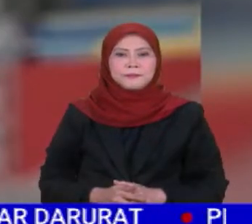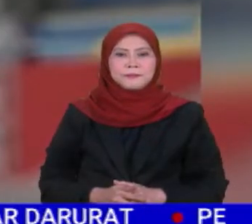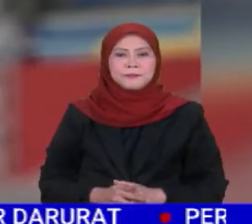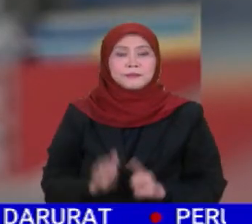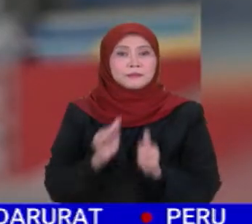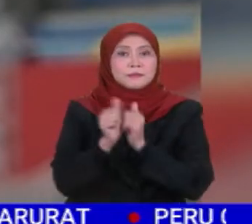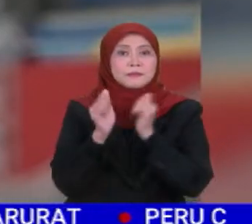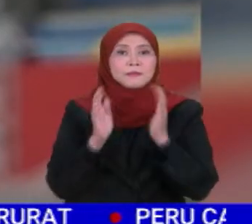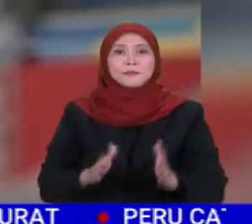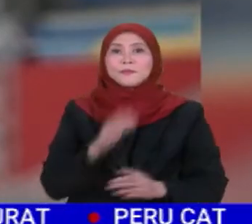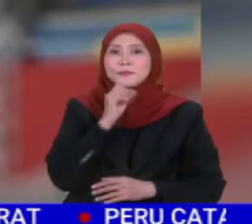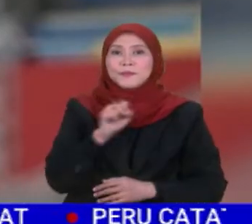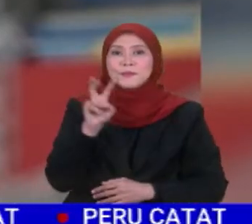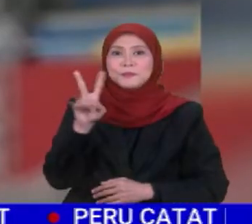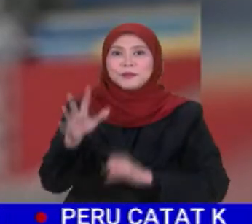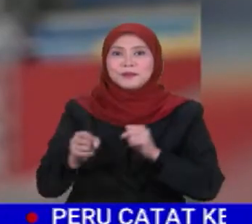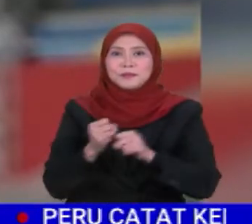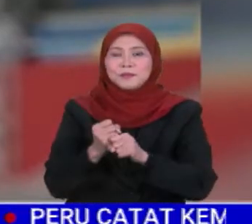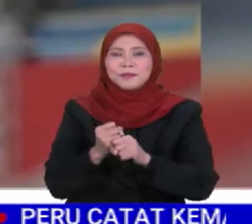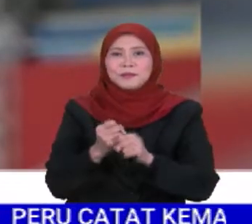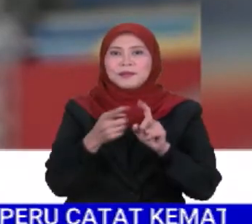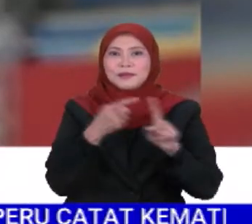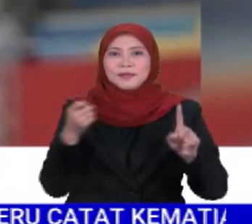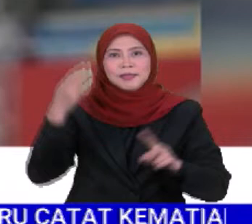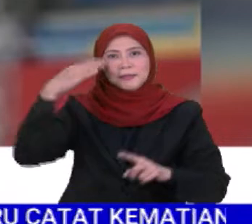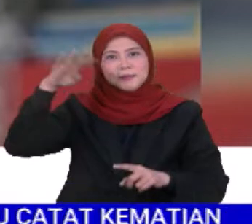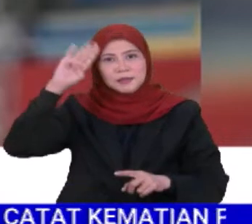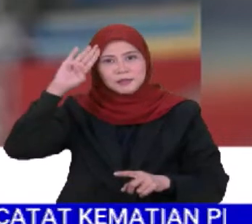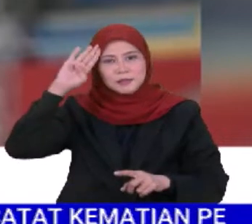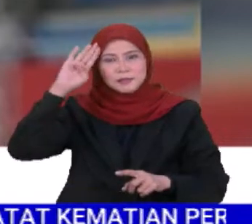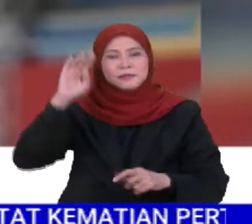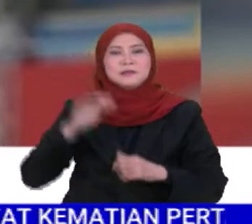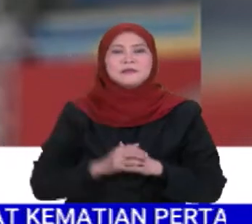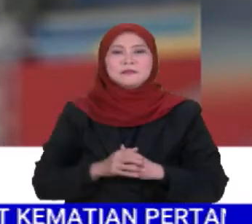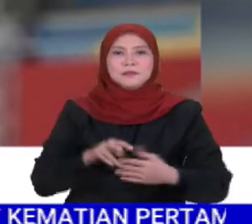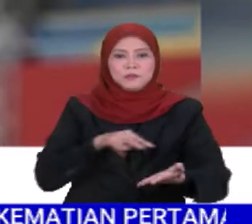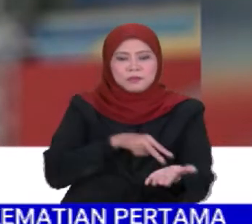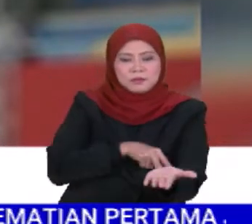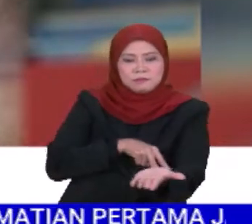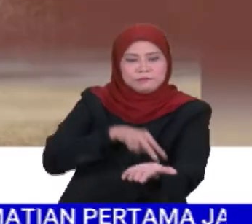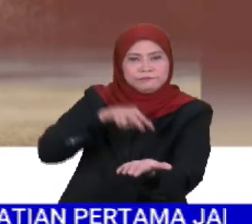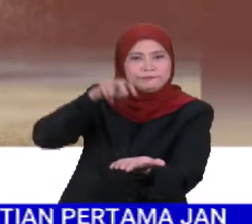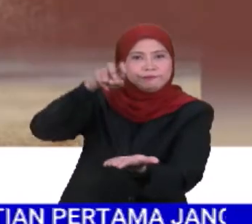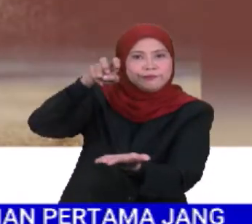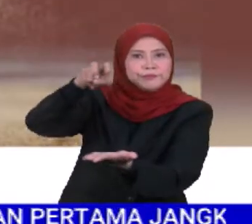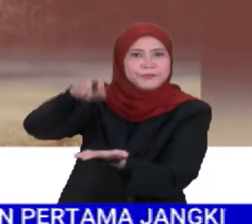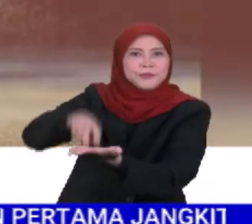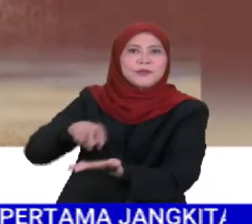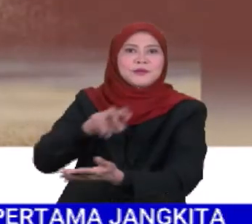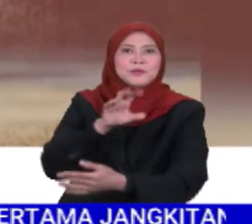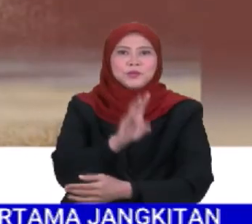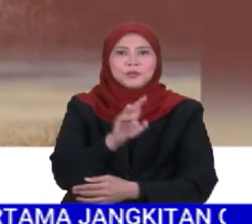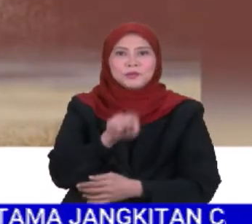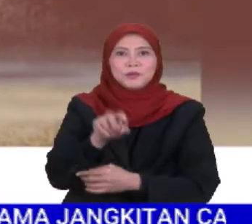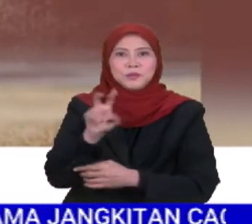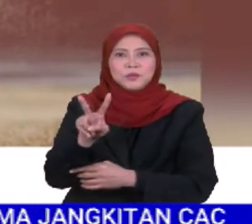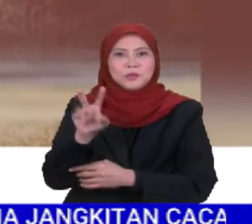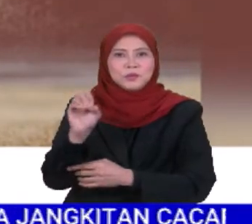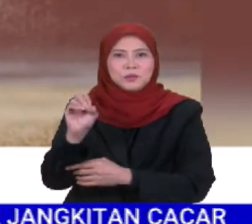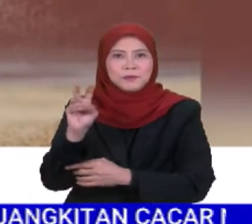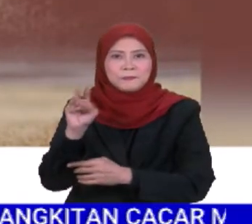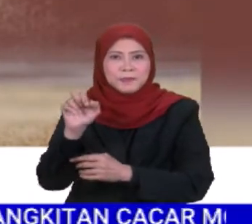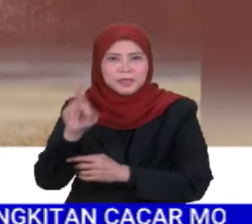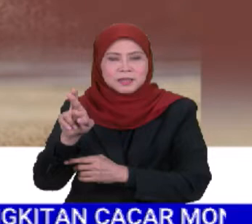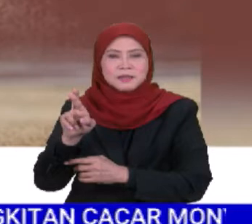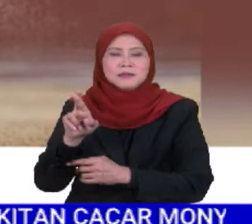ke-3 berusia 25 tahun berasal dari prediksi itu Melakukan lompatan sejauh tujuh pohon 20 Mita di